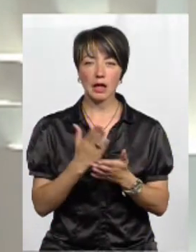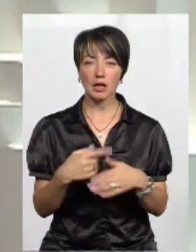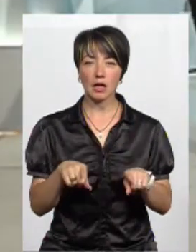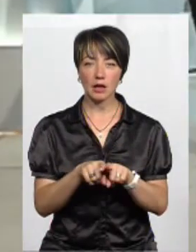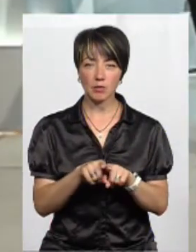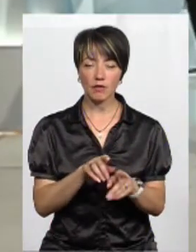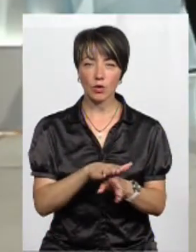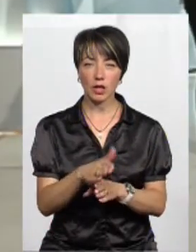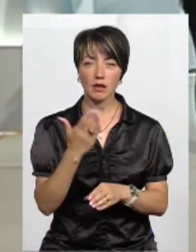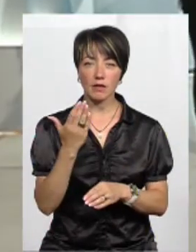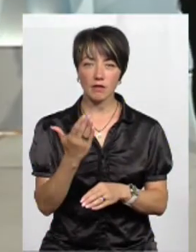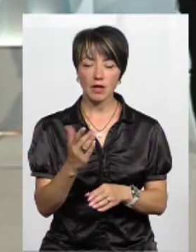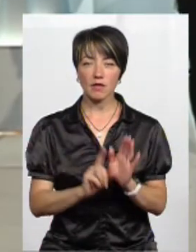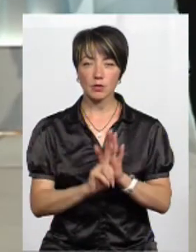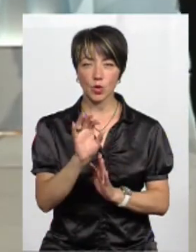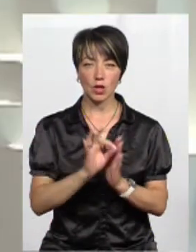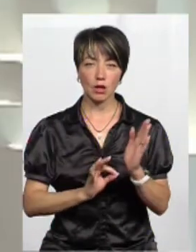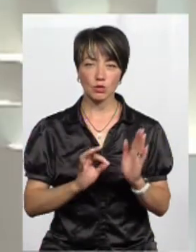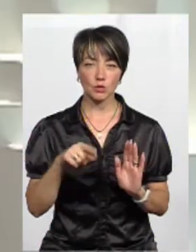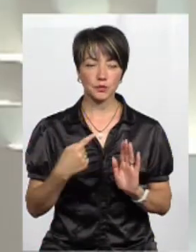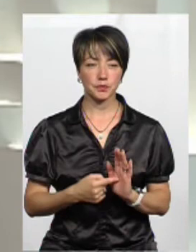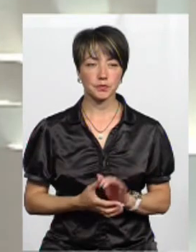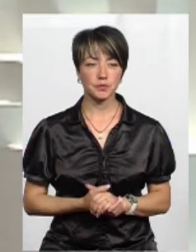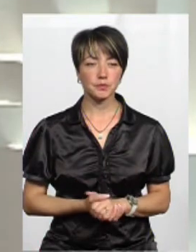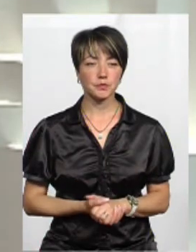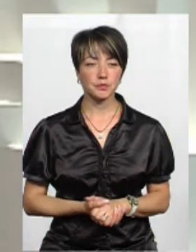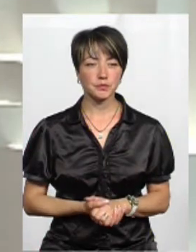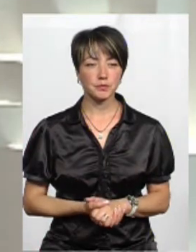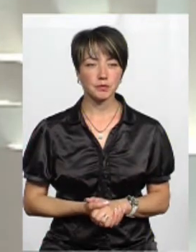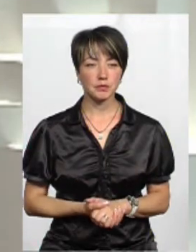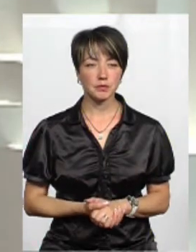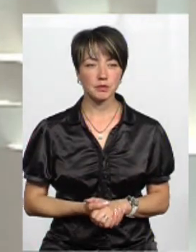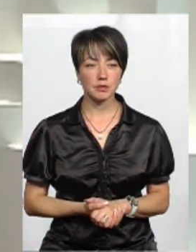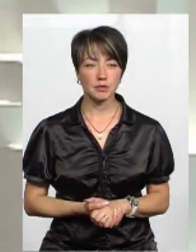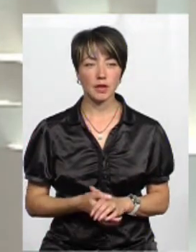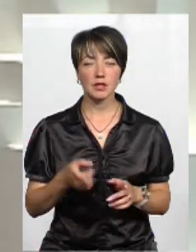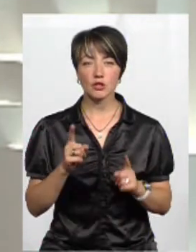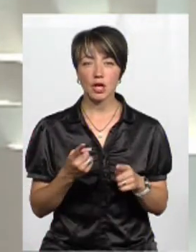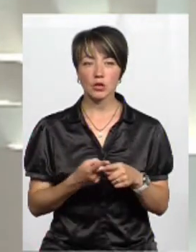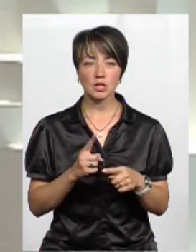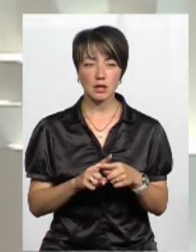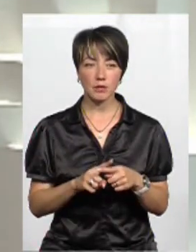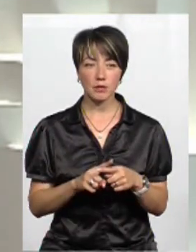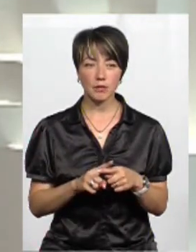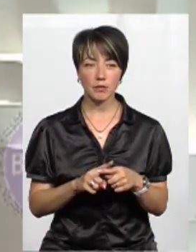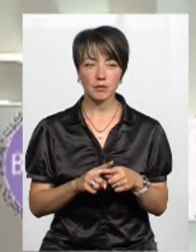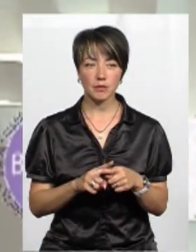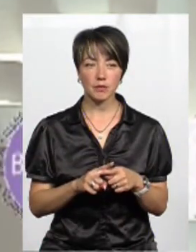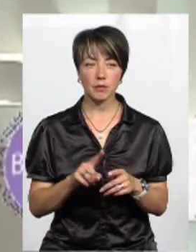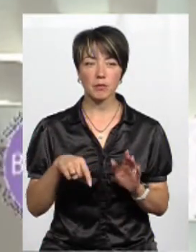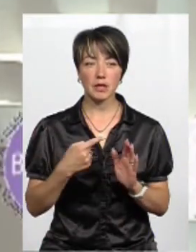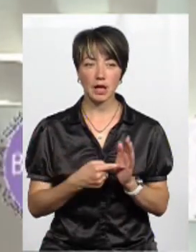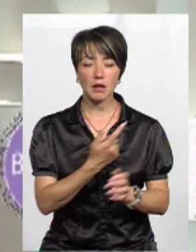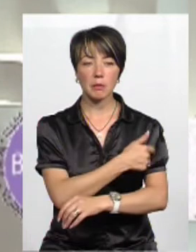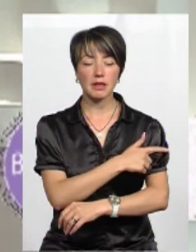такими, за виконання яких ви візьметеся одразу, якщо прийдете у парламент? Звичайно, це